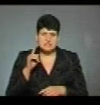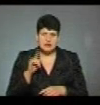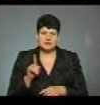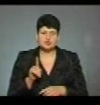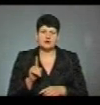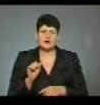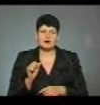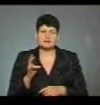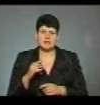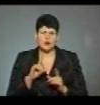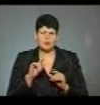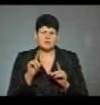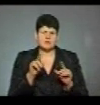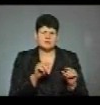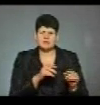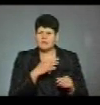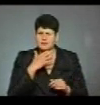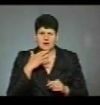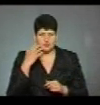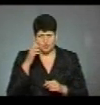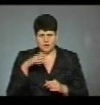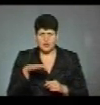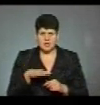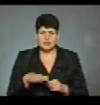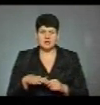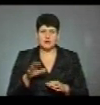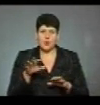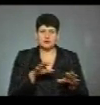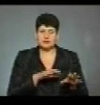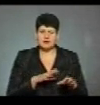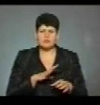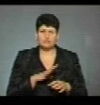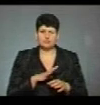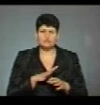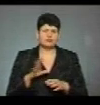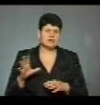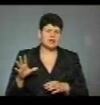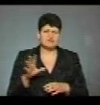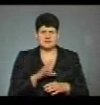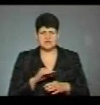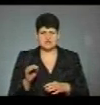що Андрій об'їздив дуже багато країн, континентів, був майже на всіх.